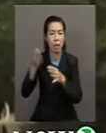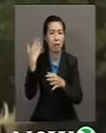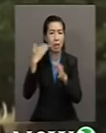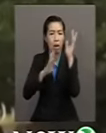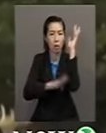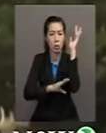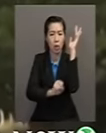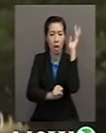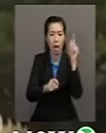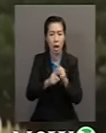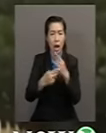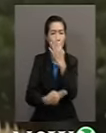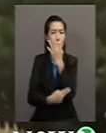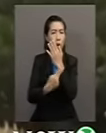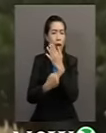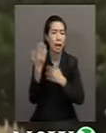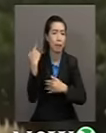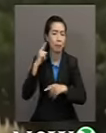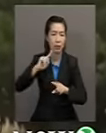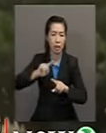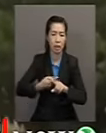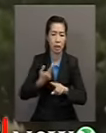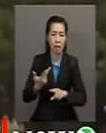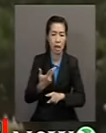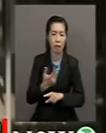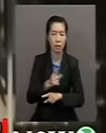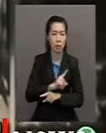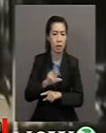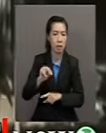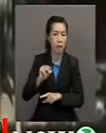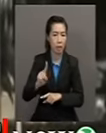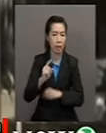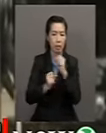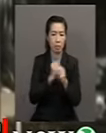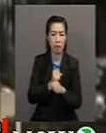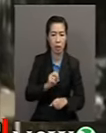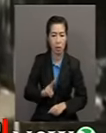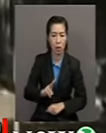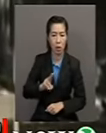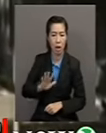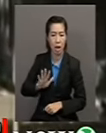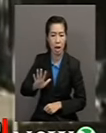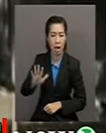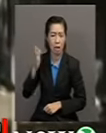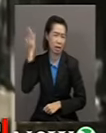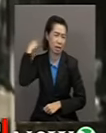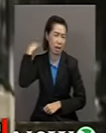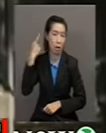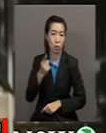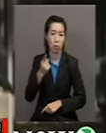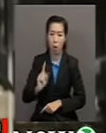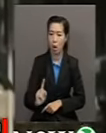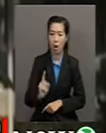จังหวัดสงขลาตอน 31มีนาคม 2555ตอนนั้นถือว่าเป็นระเบิดรอบใหญ่ที่สุดใน